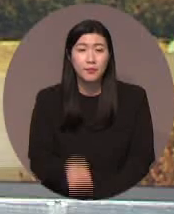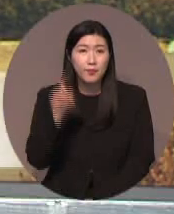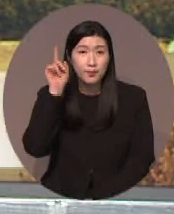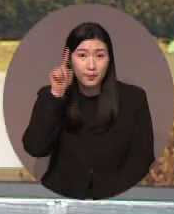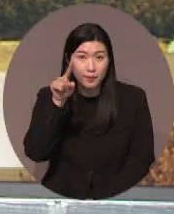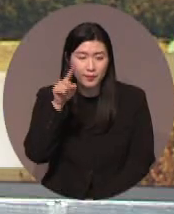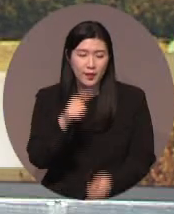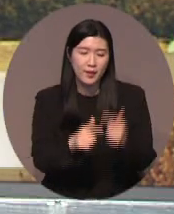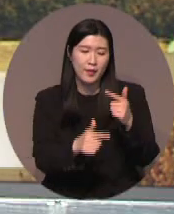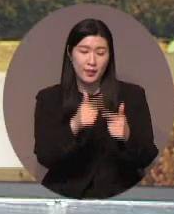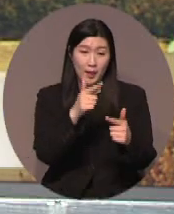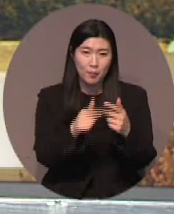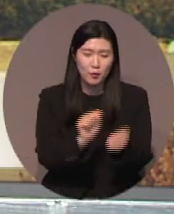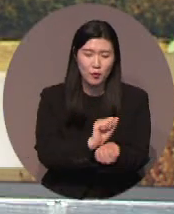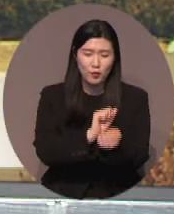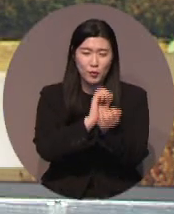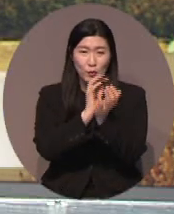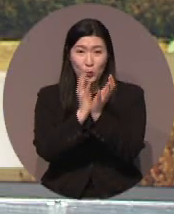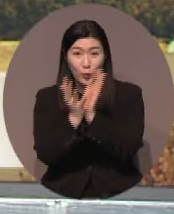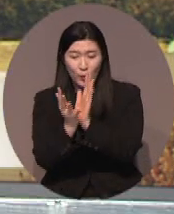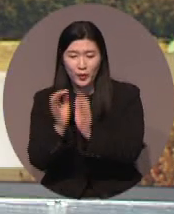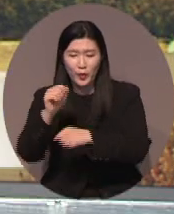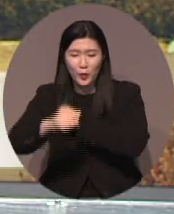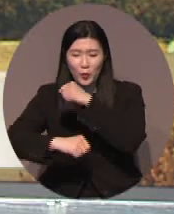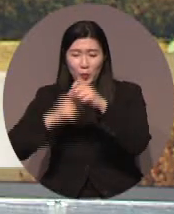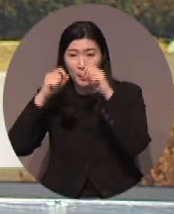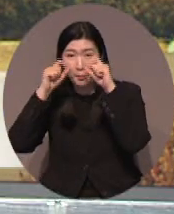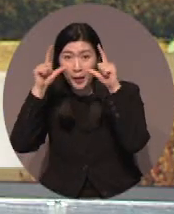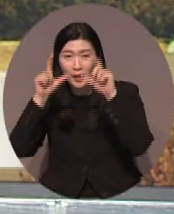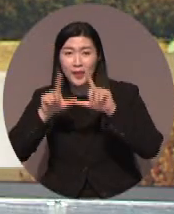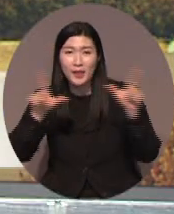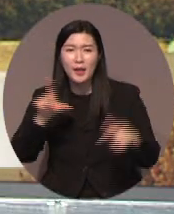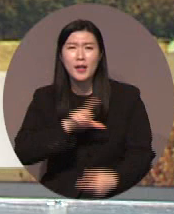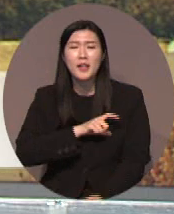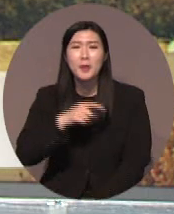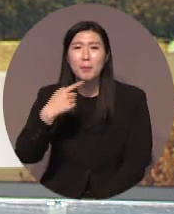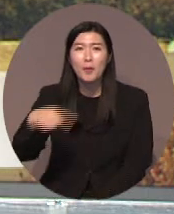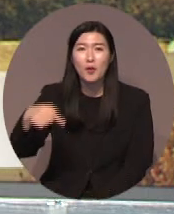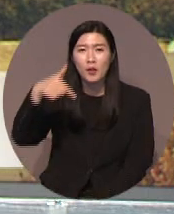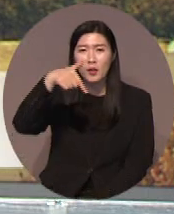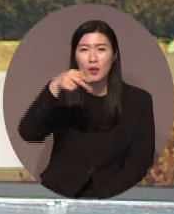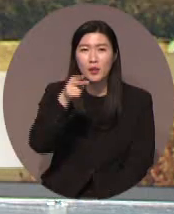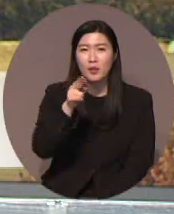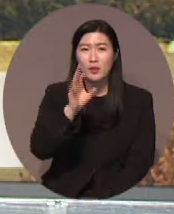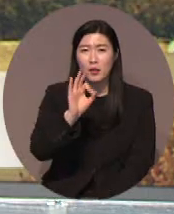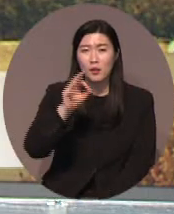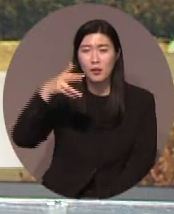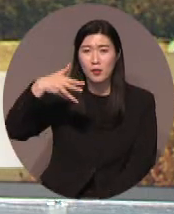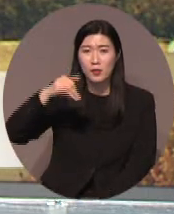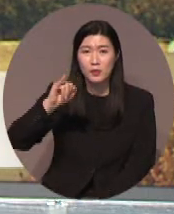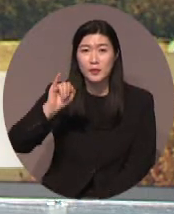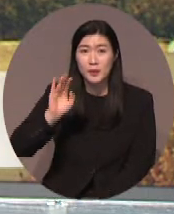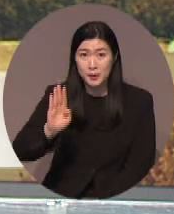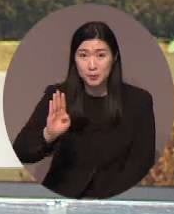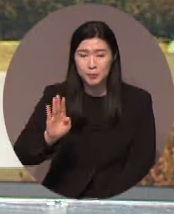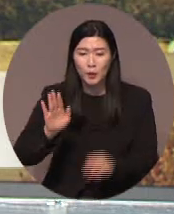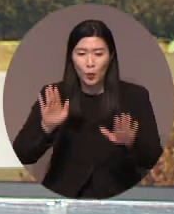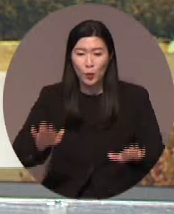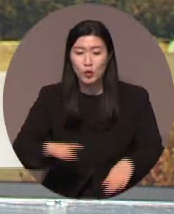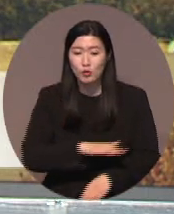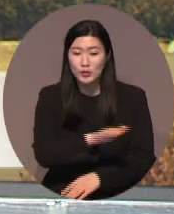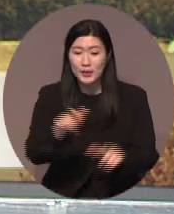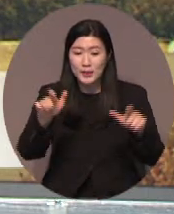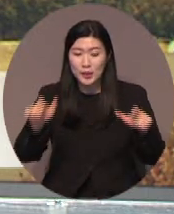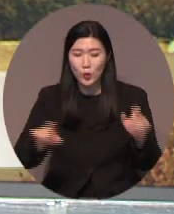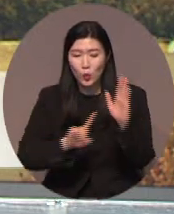내일은 식물의 싹이 트고 겨울잠을 자던 동물이 깨어난다는 절기상 경칩입니다. 휴일인 오늘 일부 지역의 낮